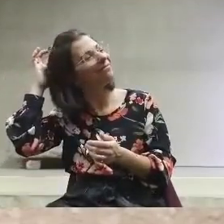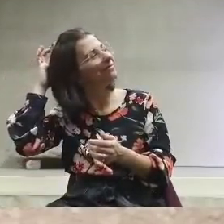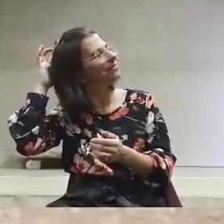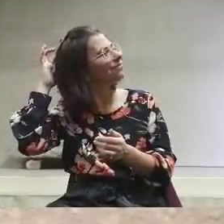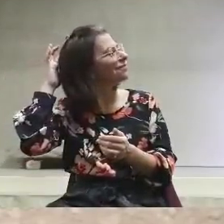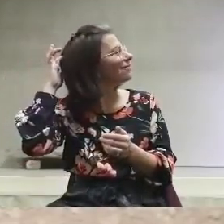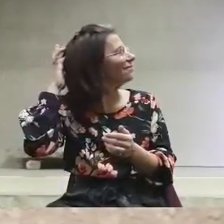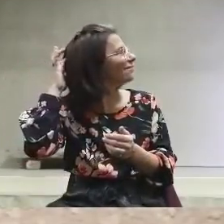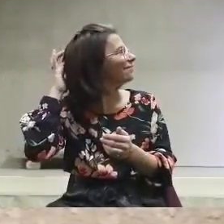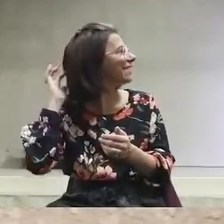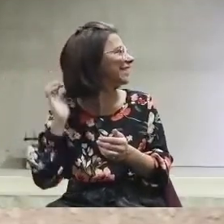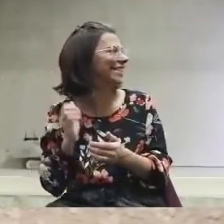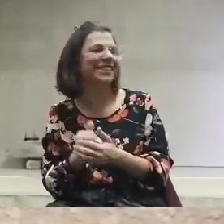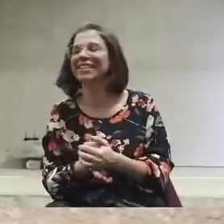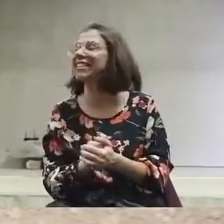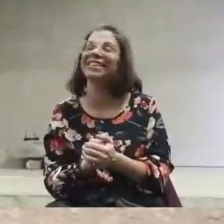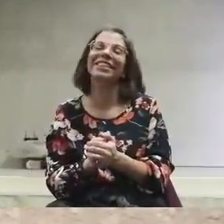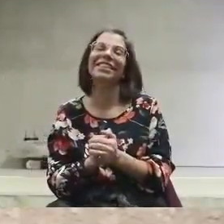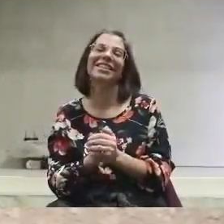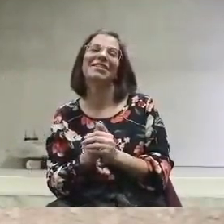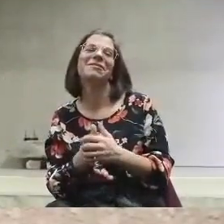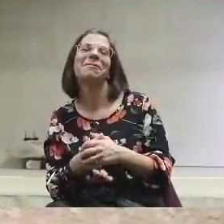pardon, mes belles sœurs, je ne sais pas.